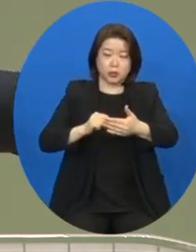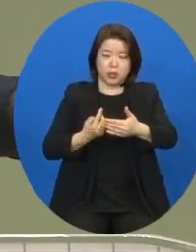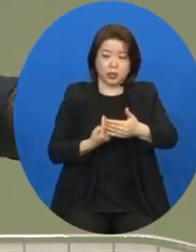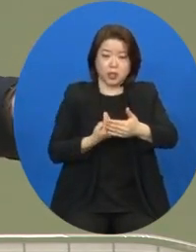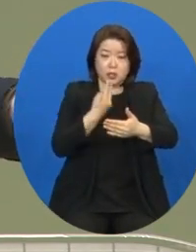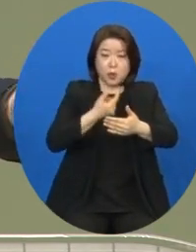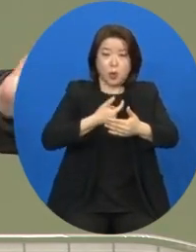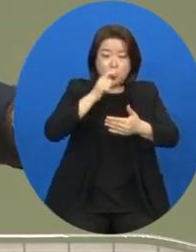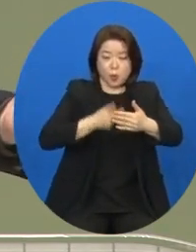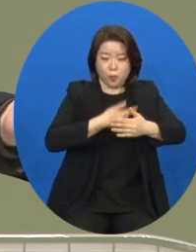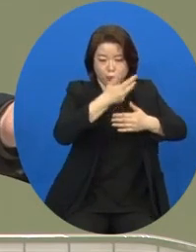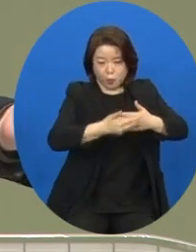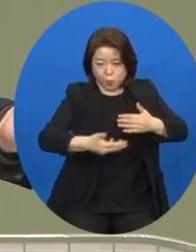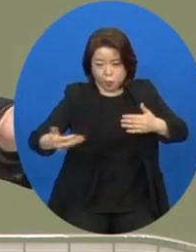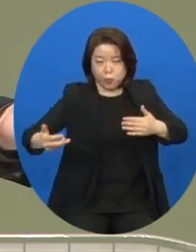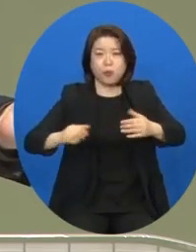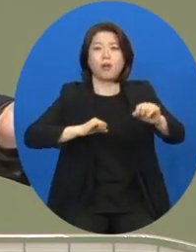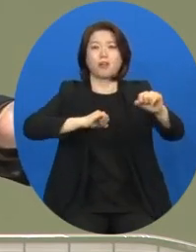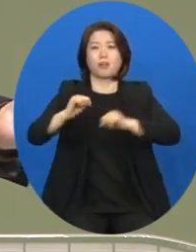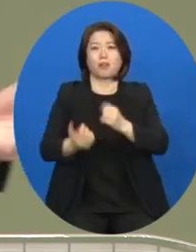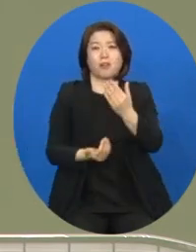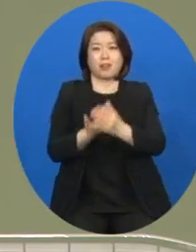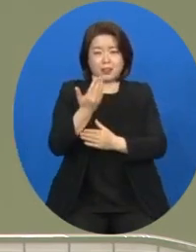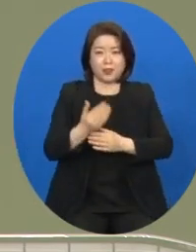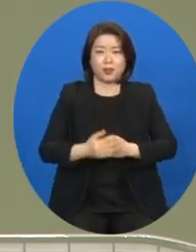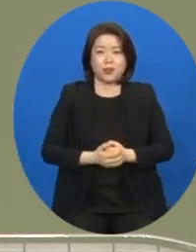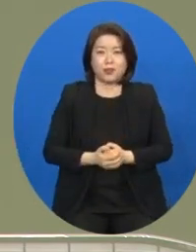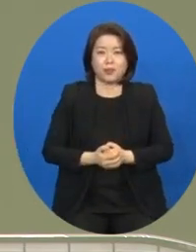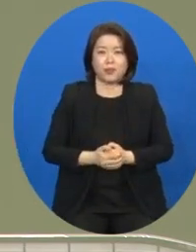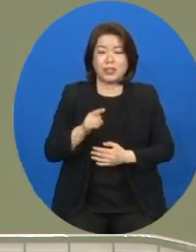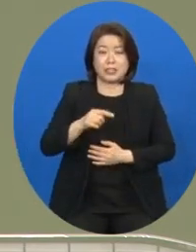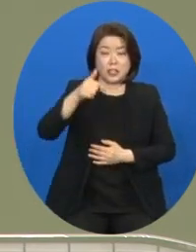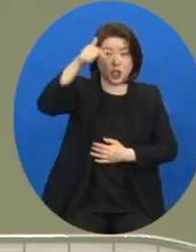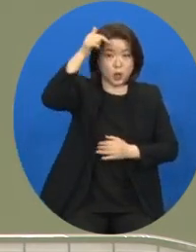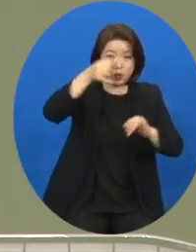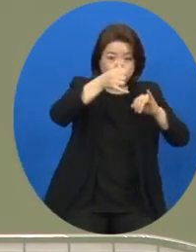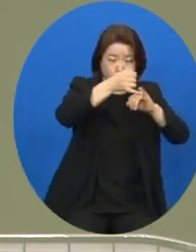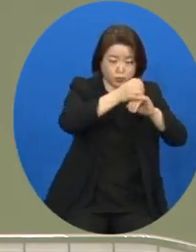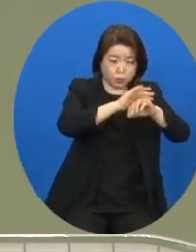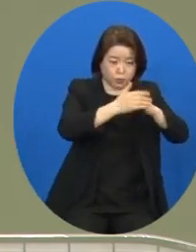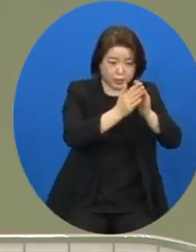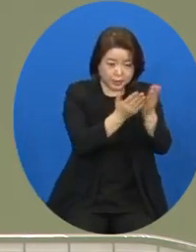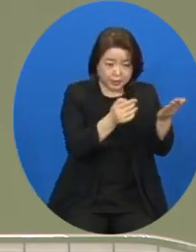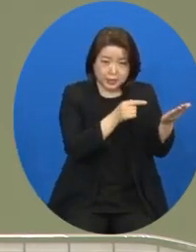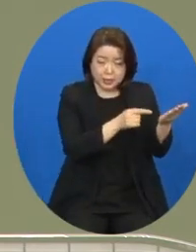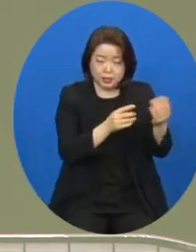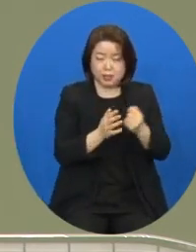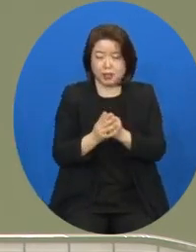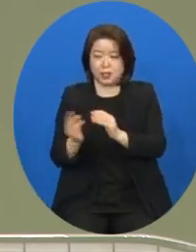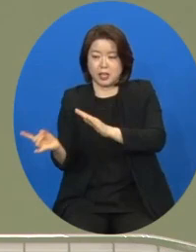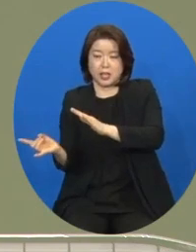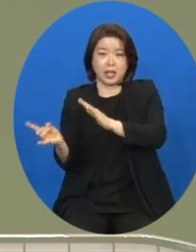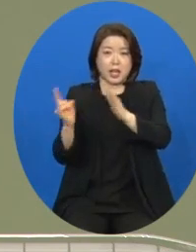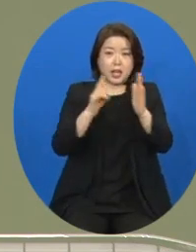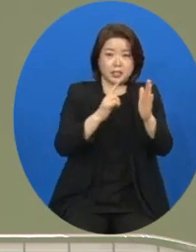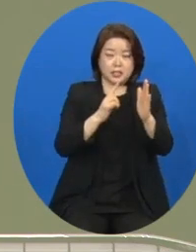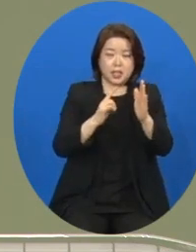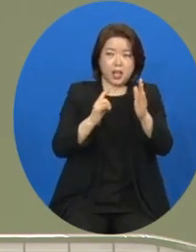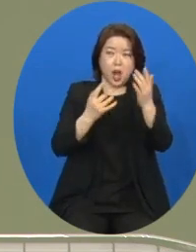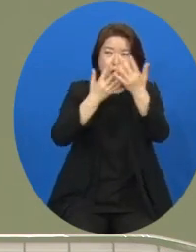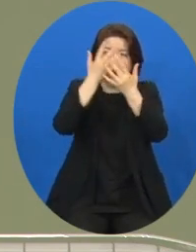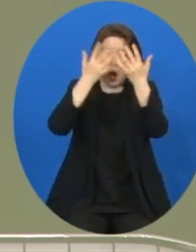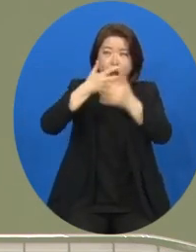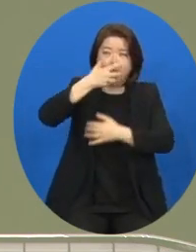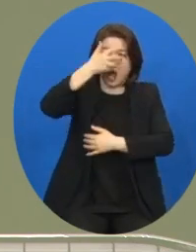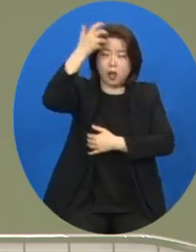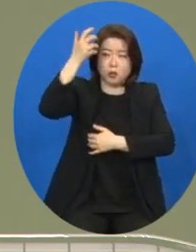역사가 일어난다는 거예요. 이건 구약에 이미 에스겔 환상을 통하여